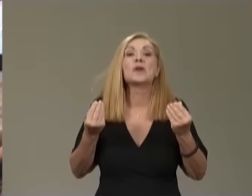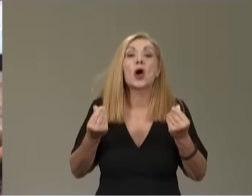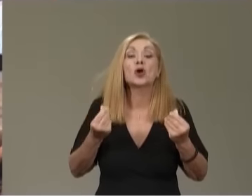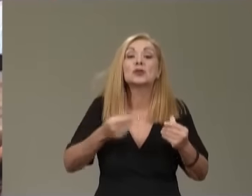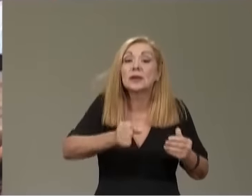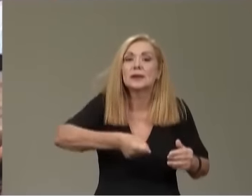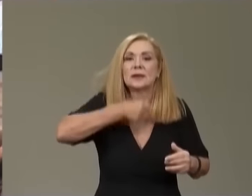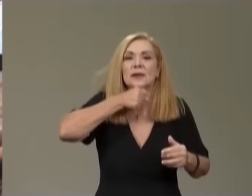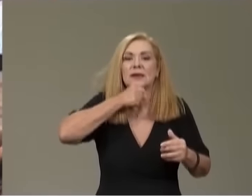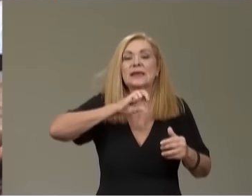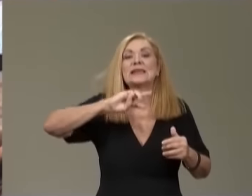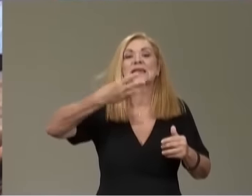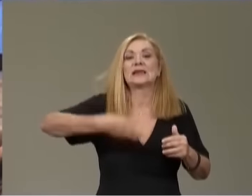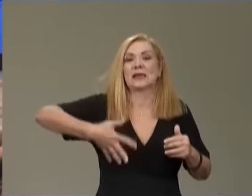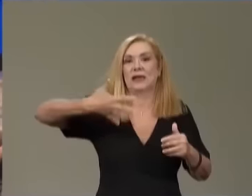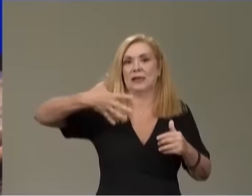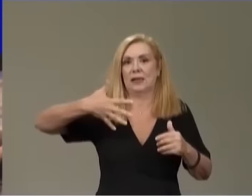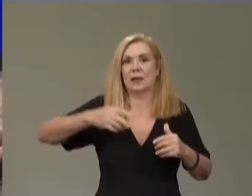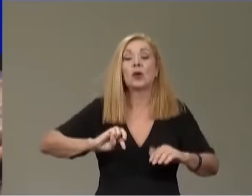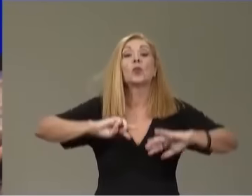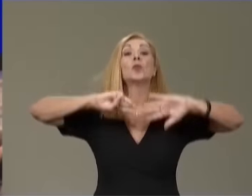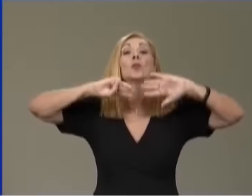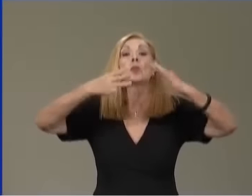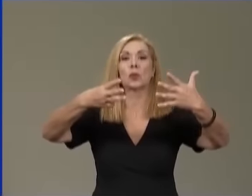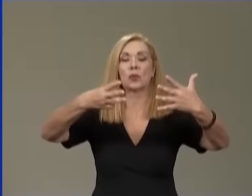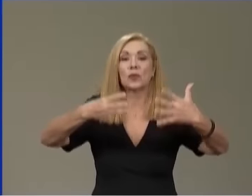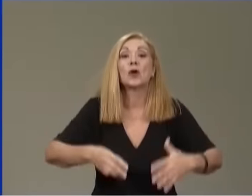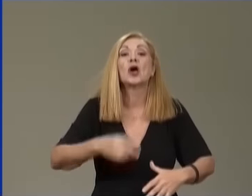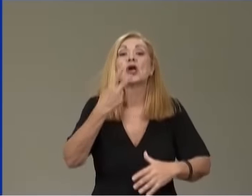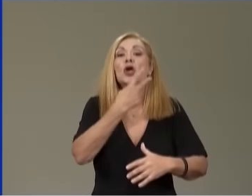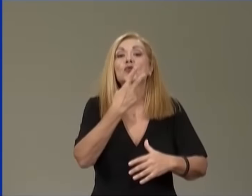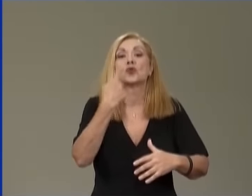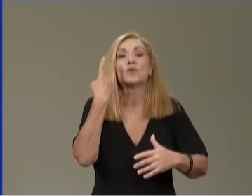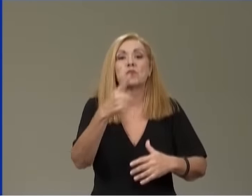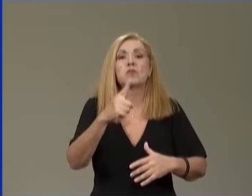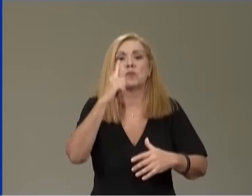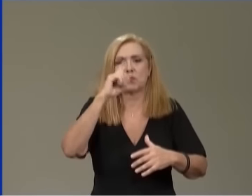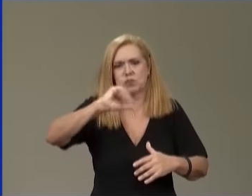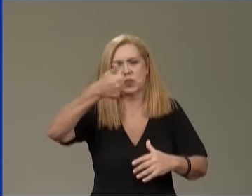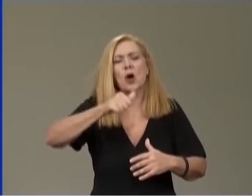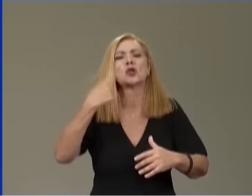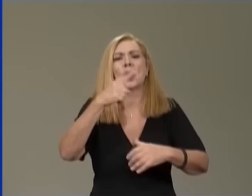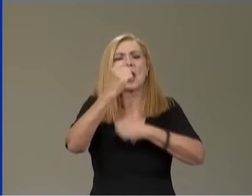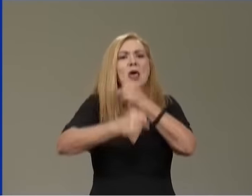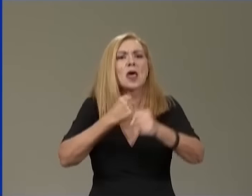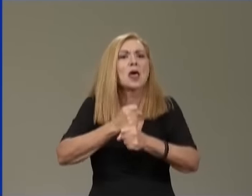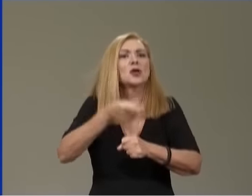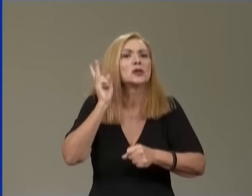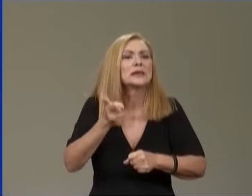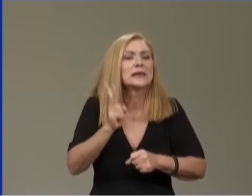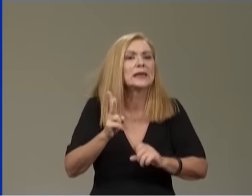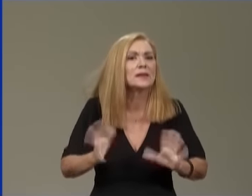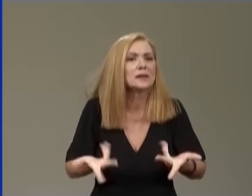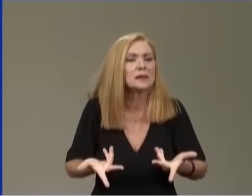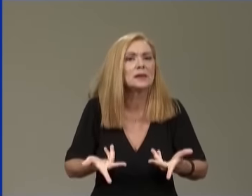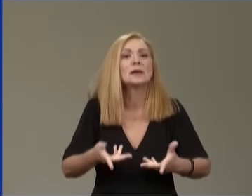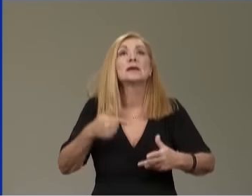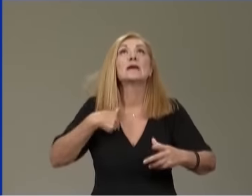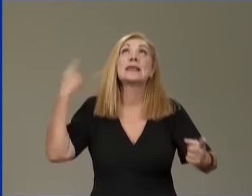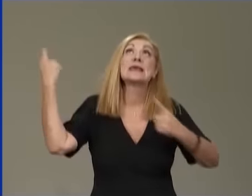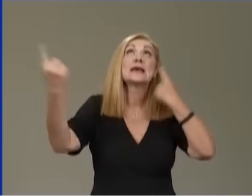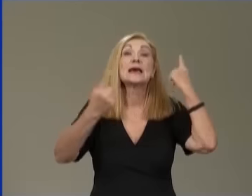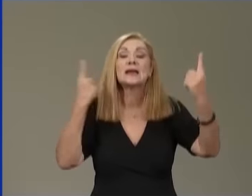ηλικία. 8. Μεγάλος κίνδυνος του 21ου αιώνα. Και μιλώ για τις πρωτόγνωρες πιέσεις που ασκεί και θα ασκεί η